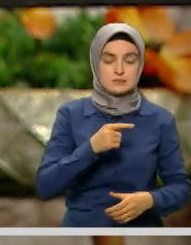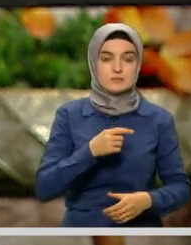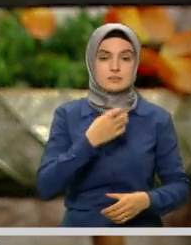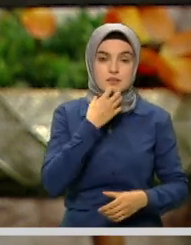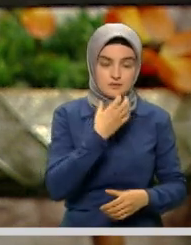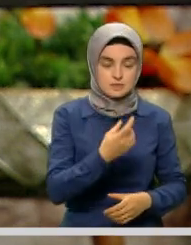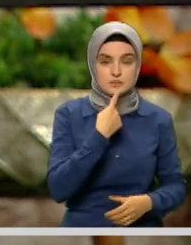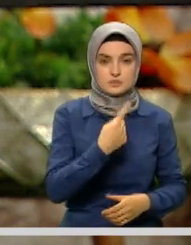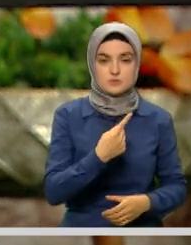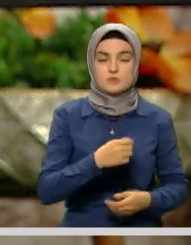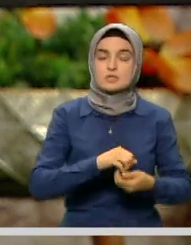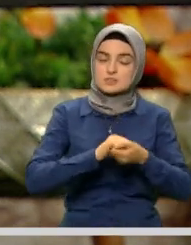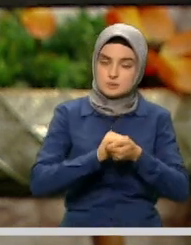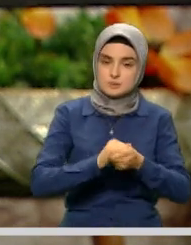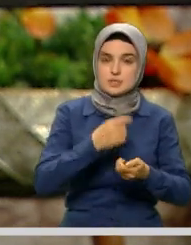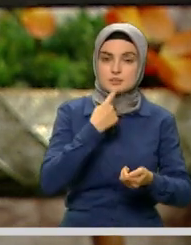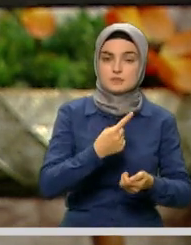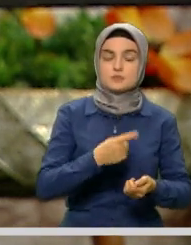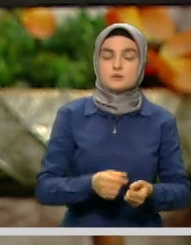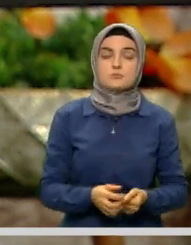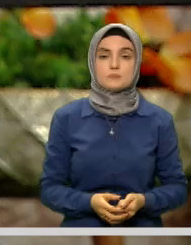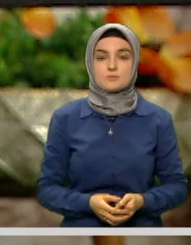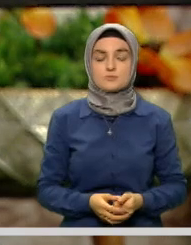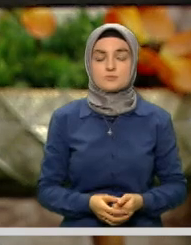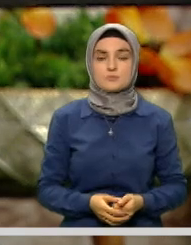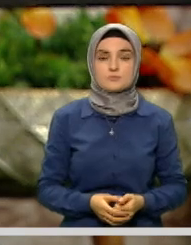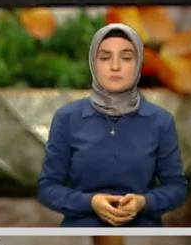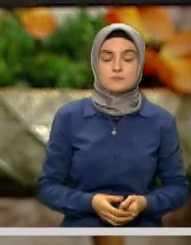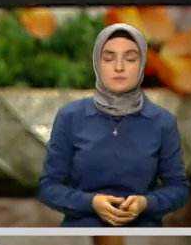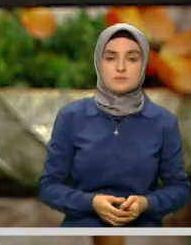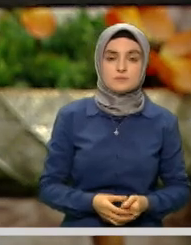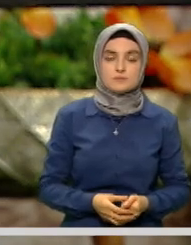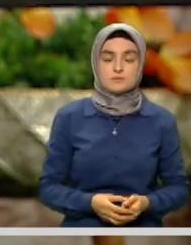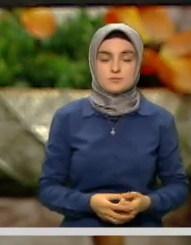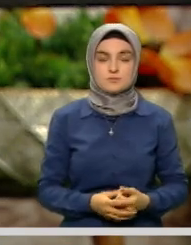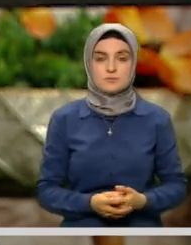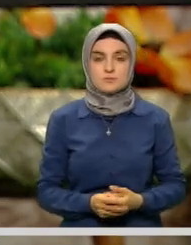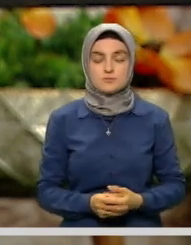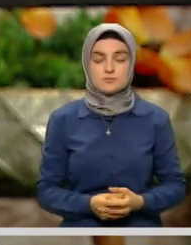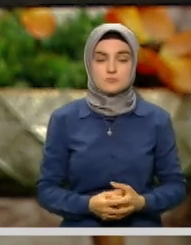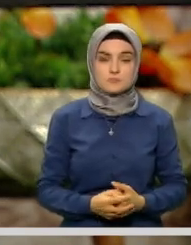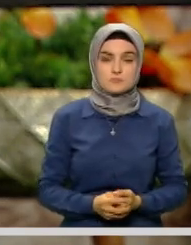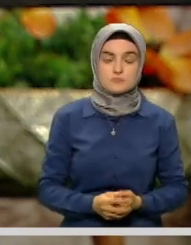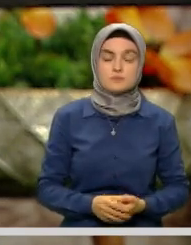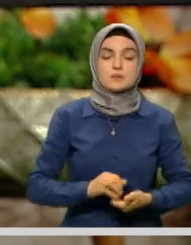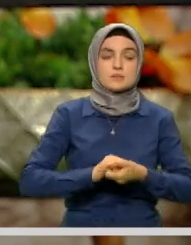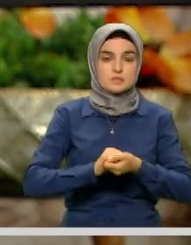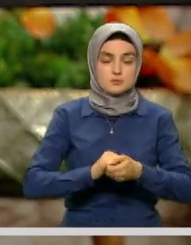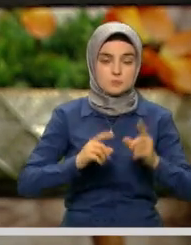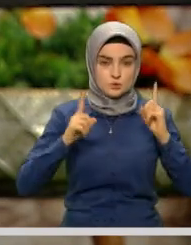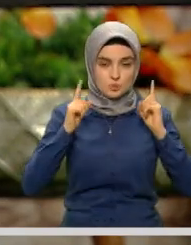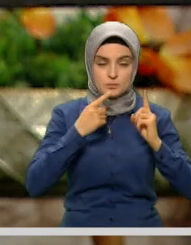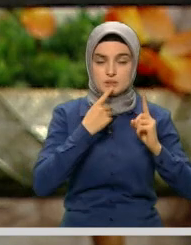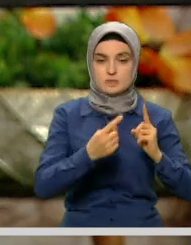ya, din samimiyettir aslında buradaki karşılığı. Nasuh tövbesinde de samimi tövbe demektir